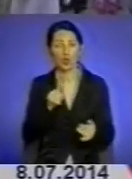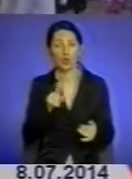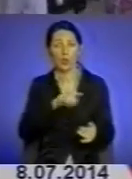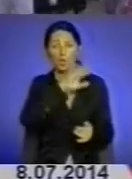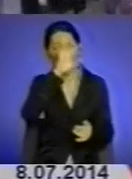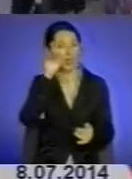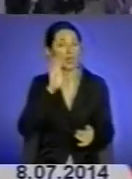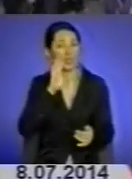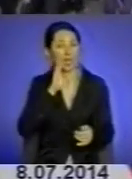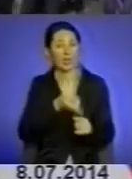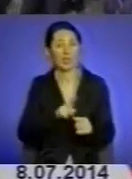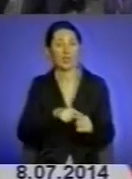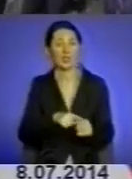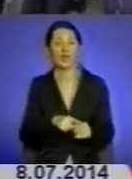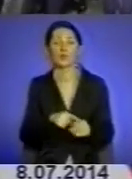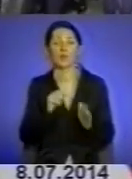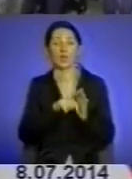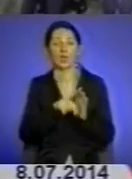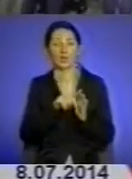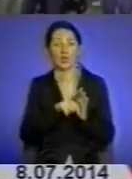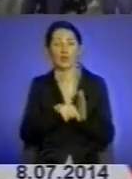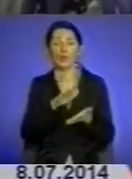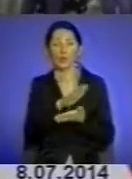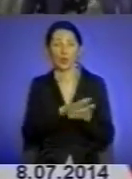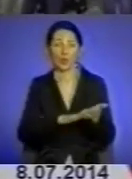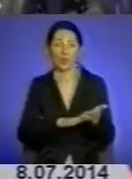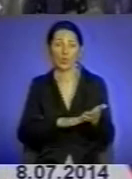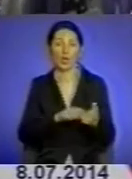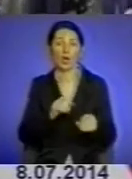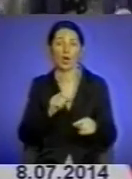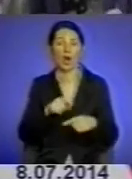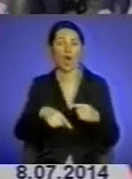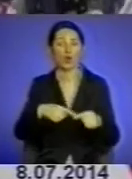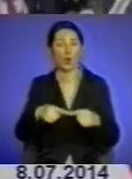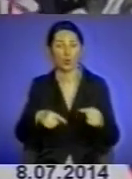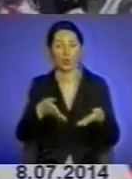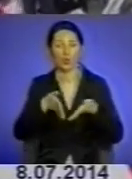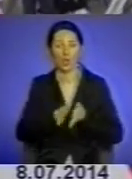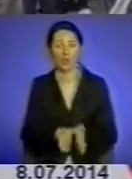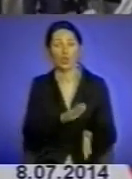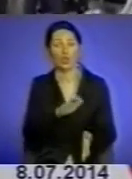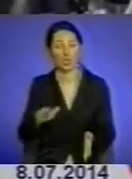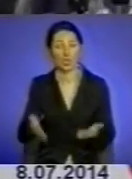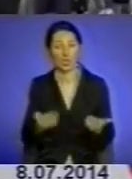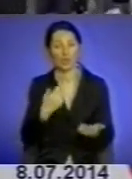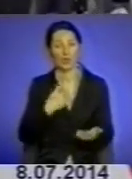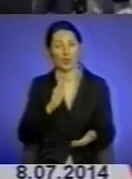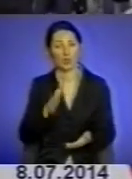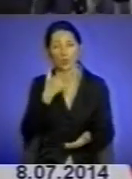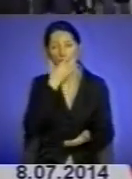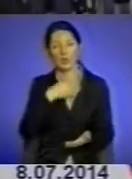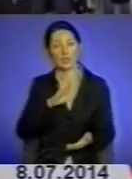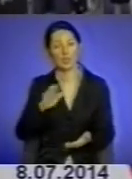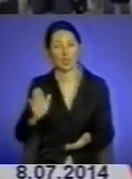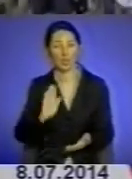наречена – це символ продовження роду. Народжуються діти. Якщо у нас будуть гарні діти, будуть виховані